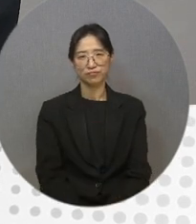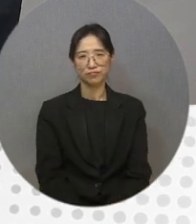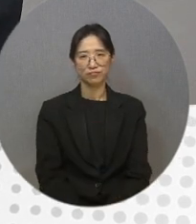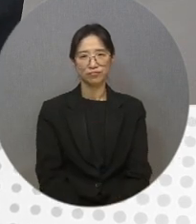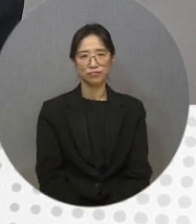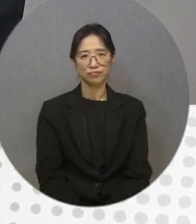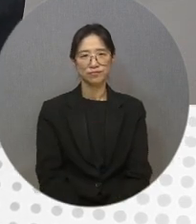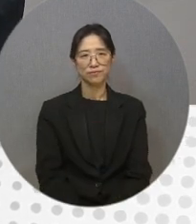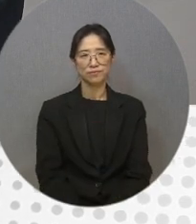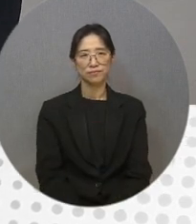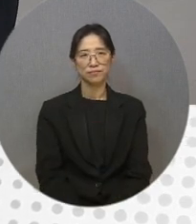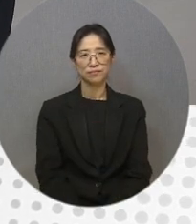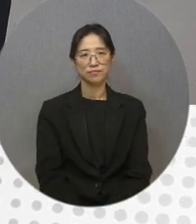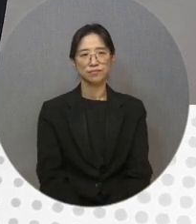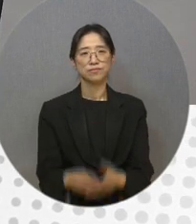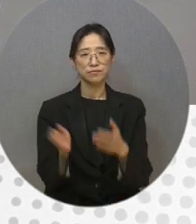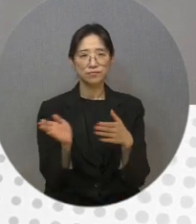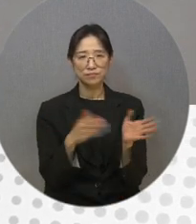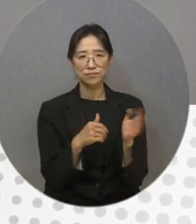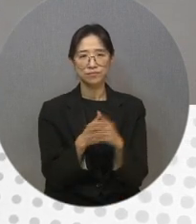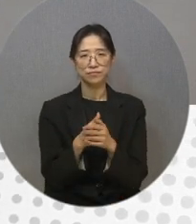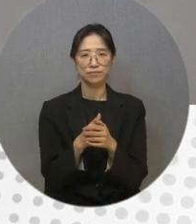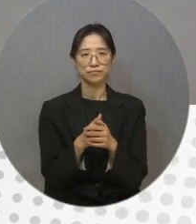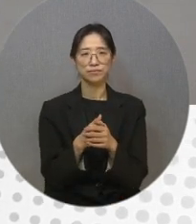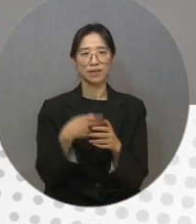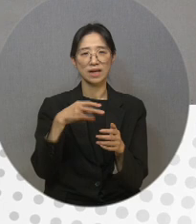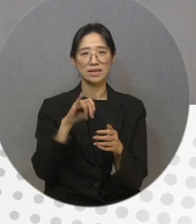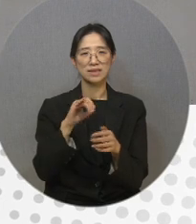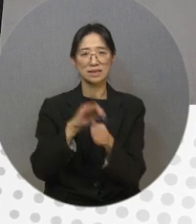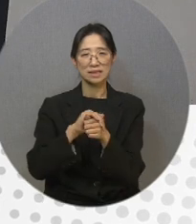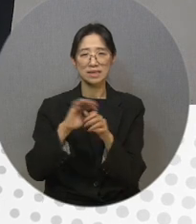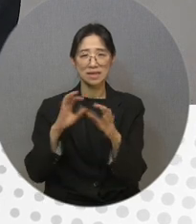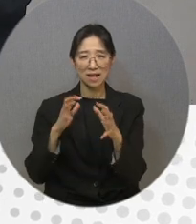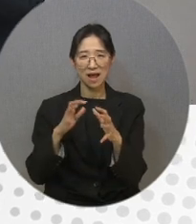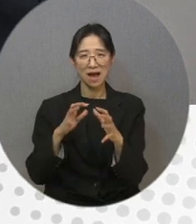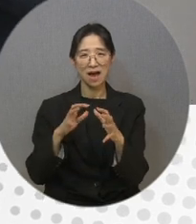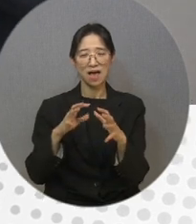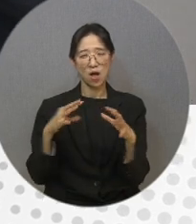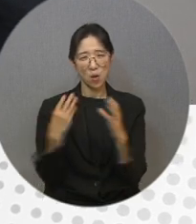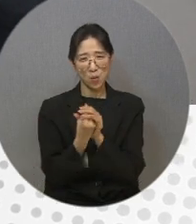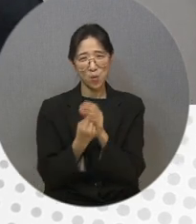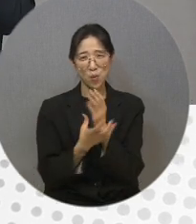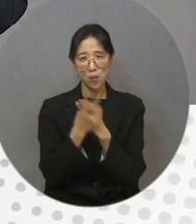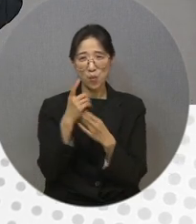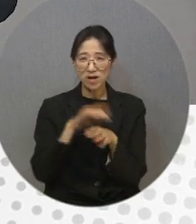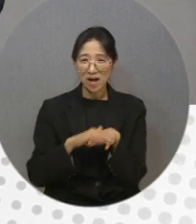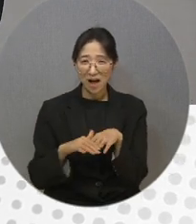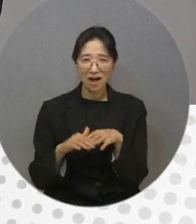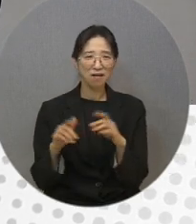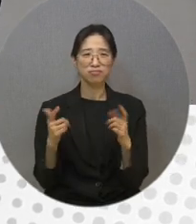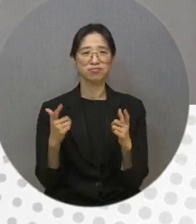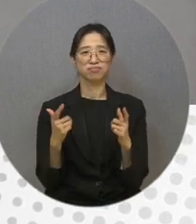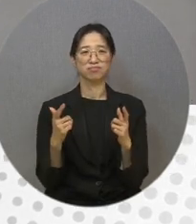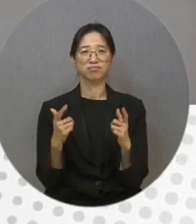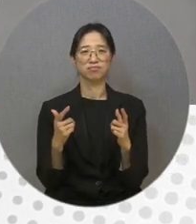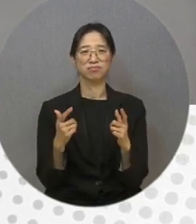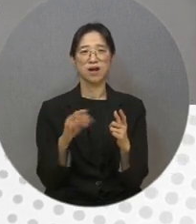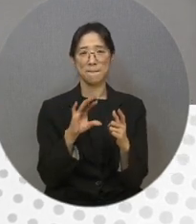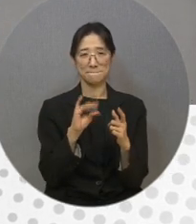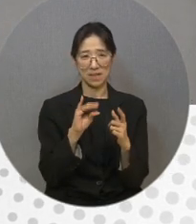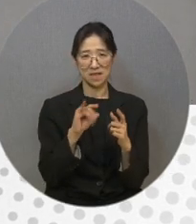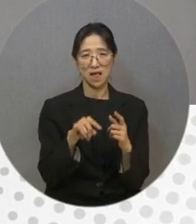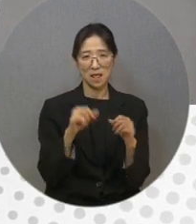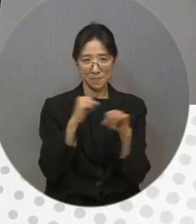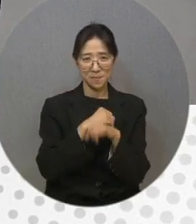거예요. 그러면 신라가 완전히 온전한 통일을 했냐? 그렇지 않습니다. 백제가